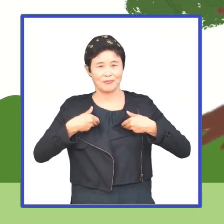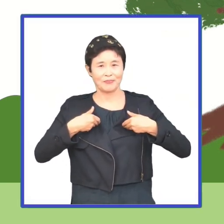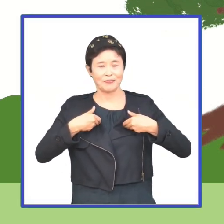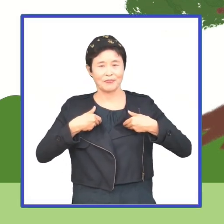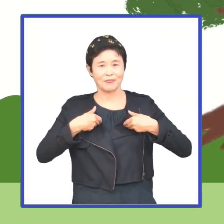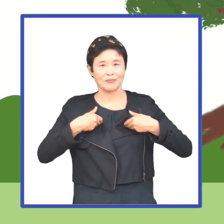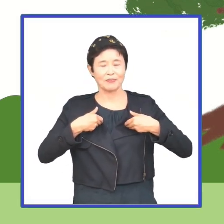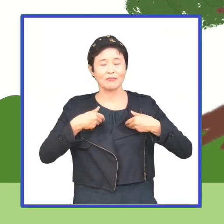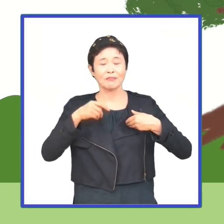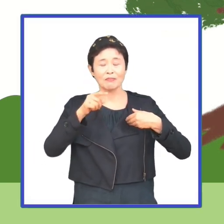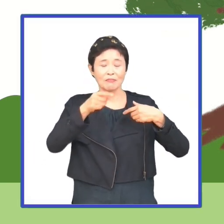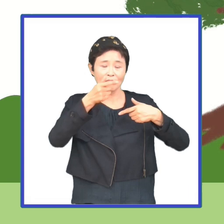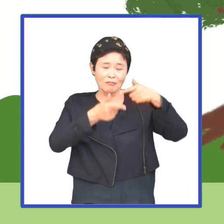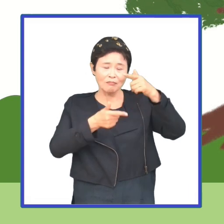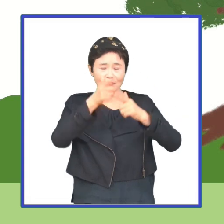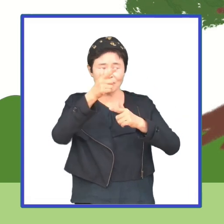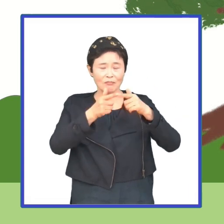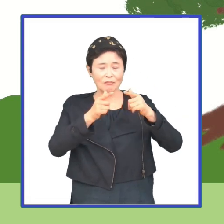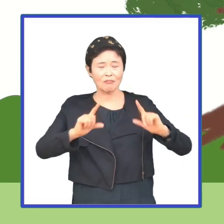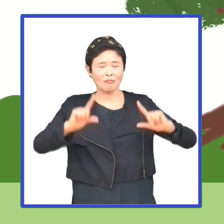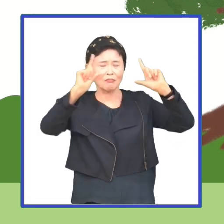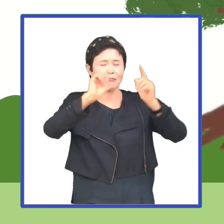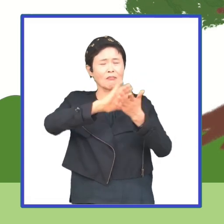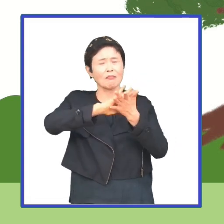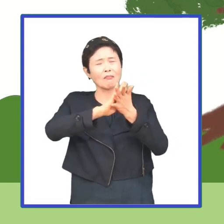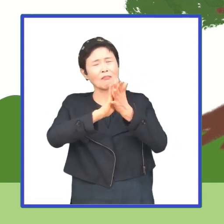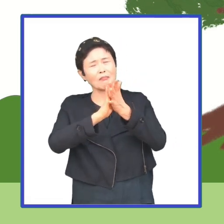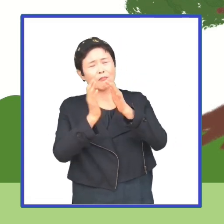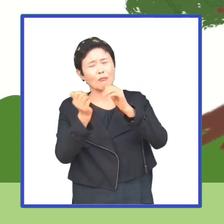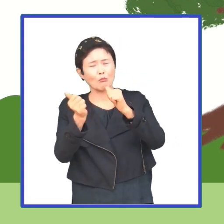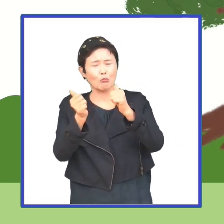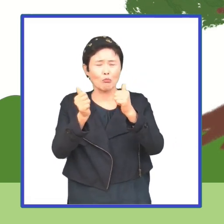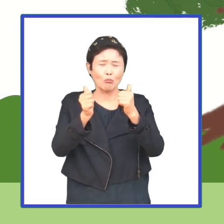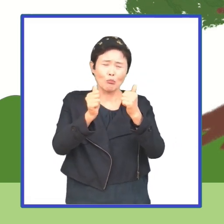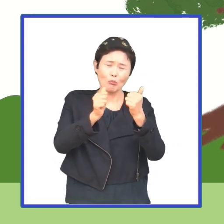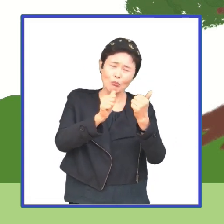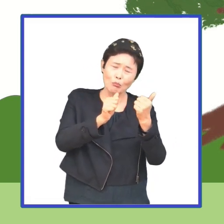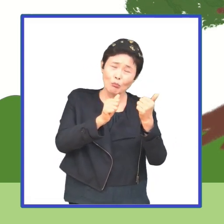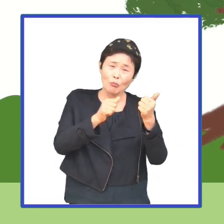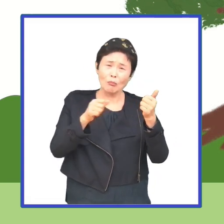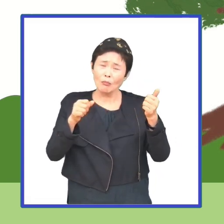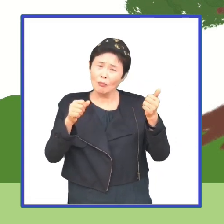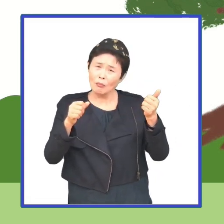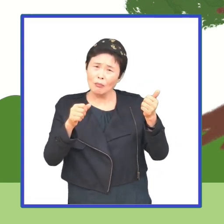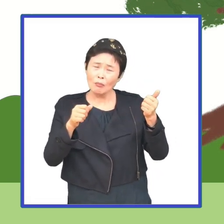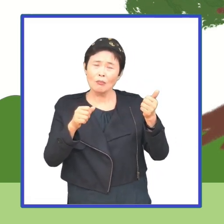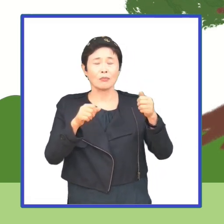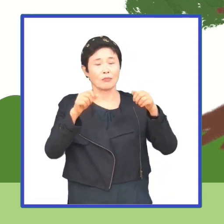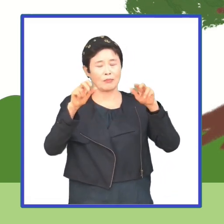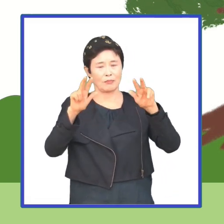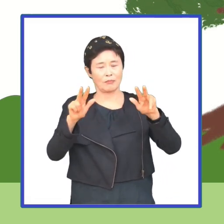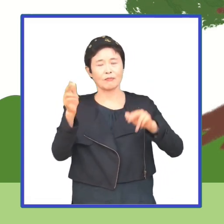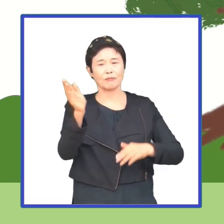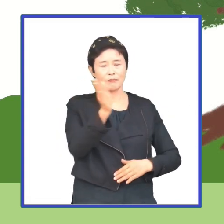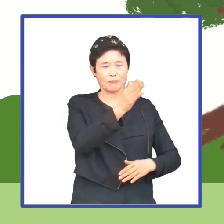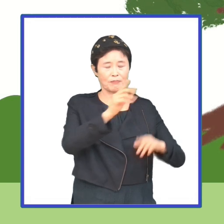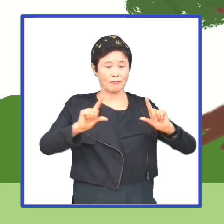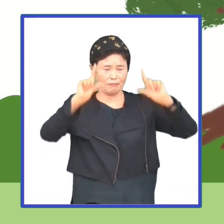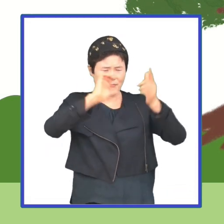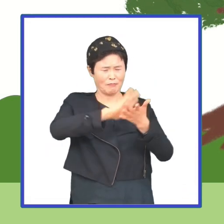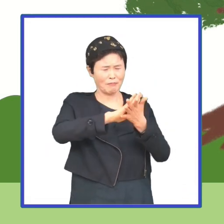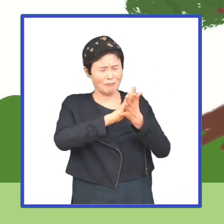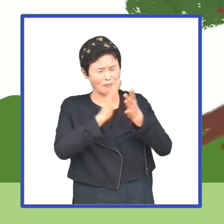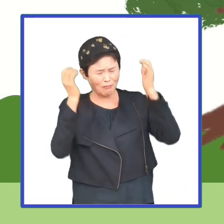제공해요. 그런데 이러한 나무도 기후변화로 인해 죽어가고 있다면 믿어지시나요? 지금부터는